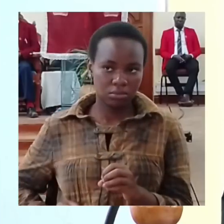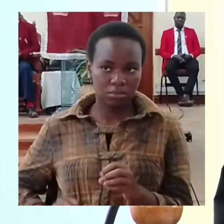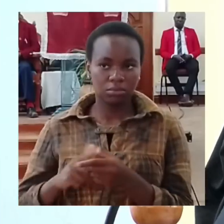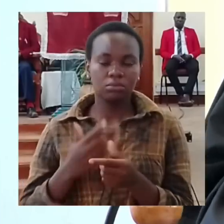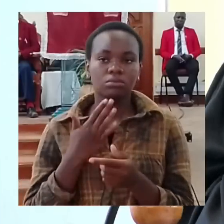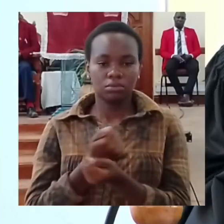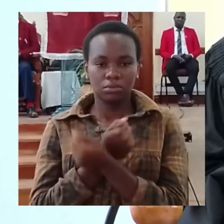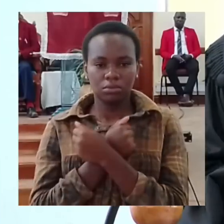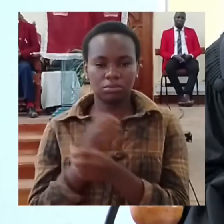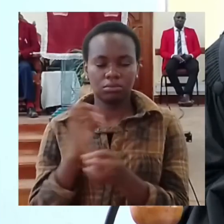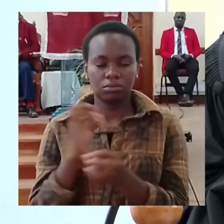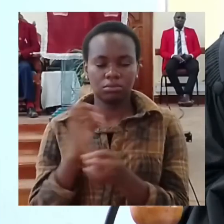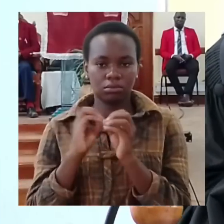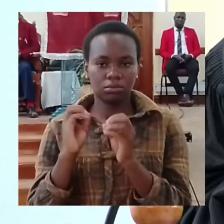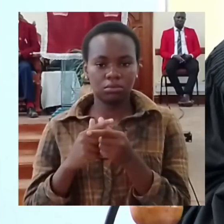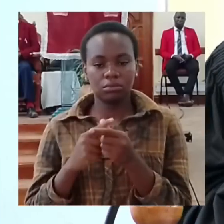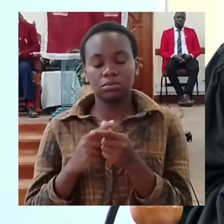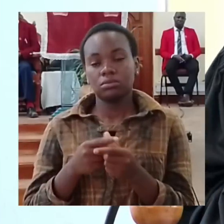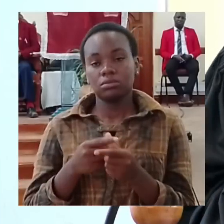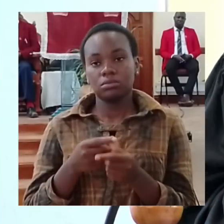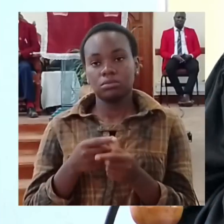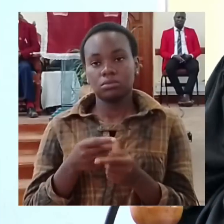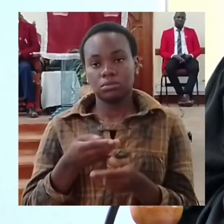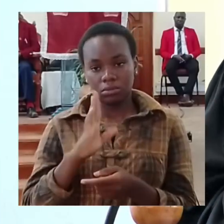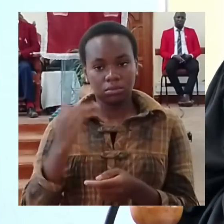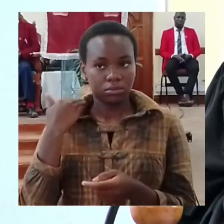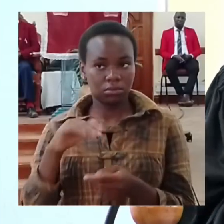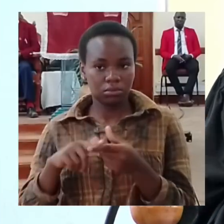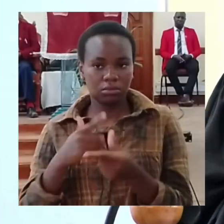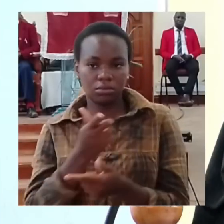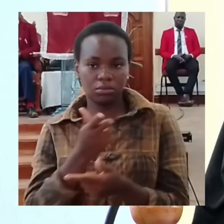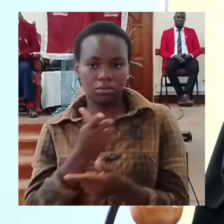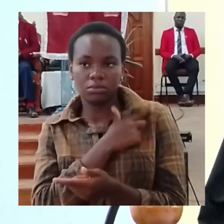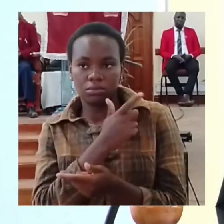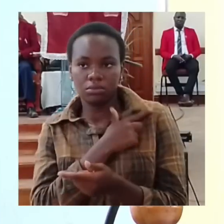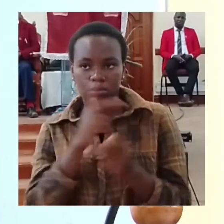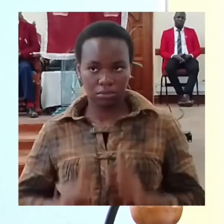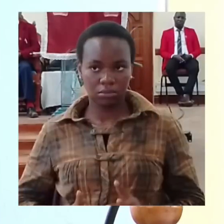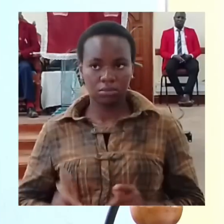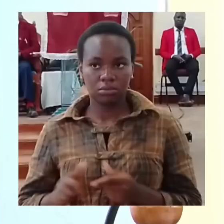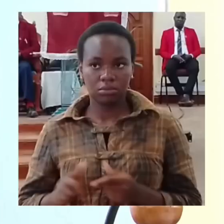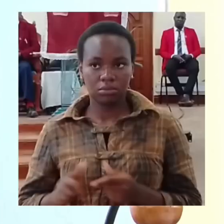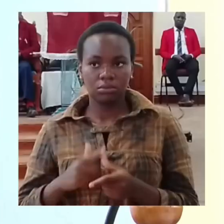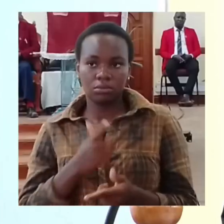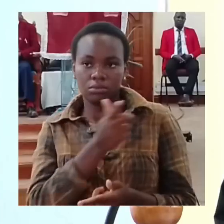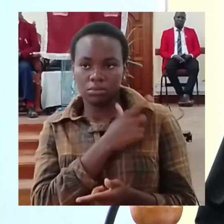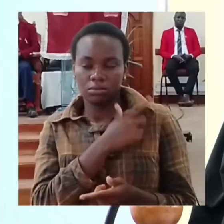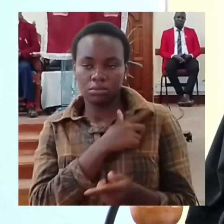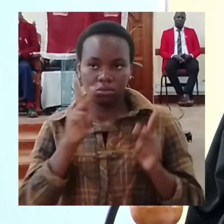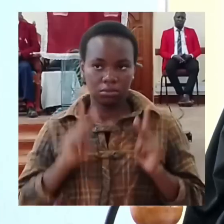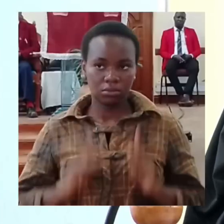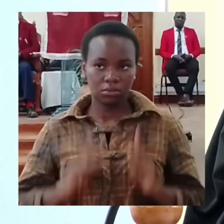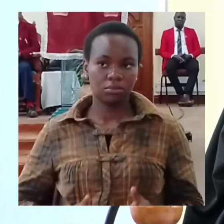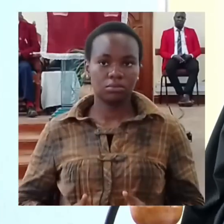mwiyendo. Undu uria ungi Ngai athuire ni mundu muguta, kiguta.